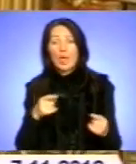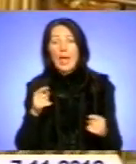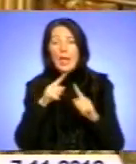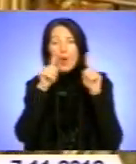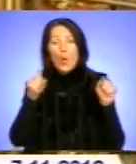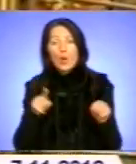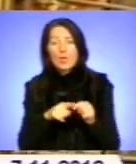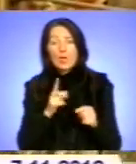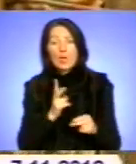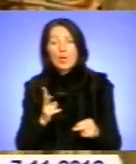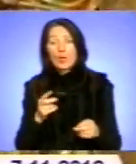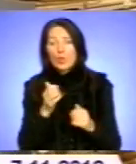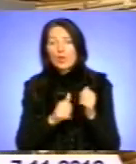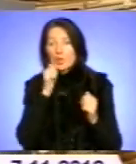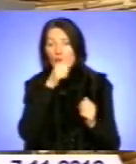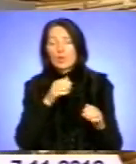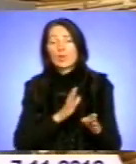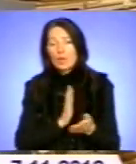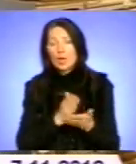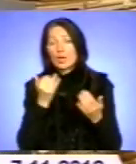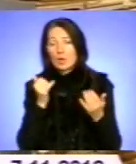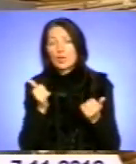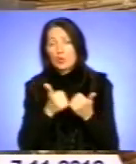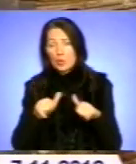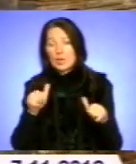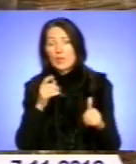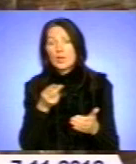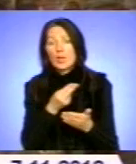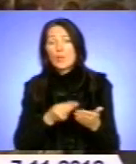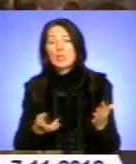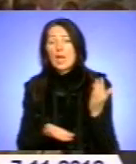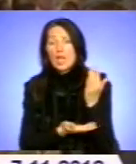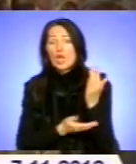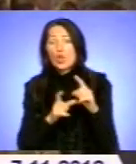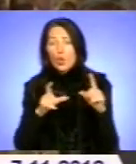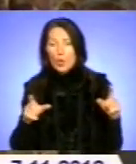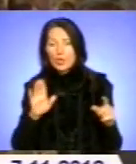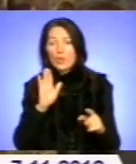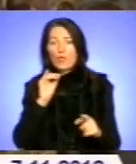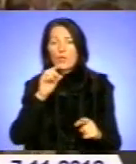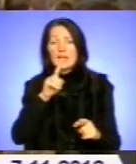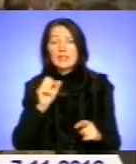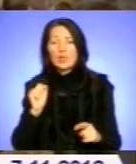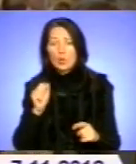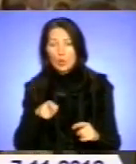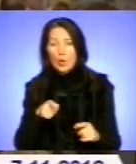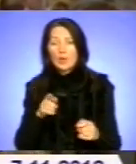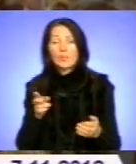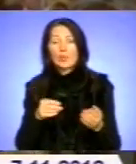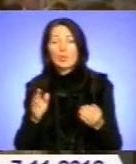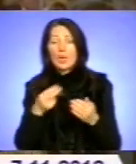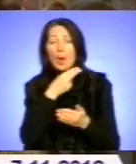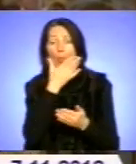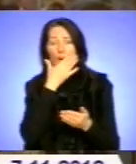на невеликій липовій дошці. 1869 року ікону прикрасили золотою ризою, посипаною дорогоцінним камінням,